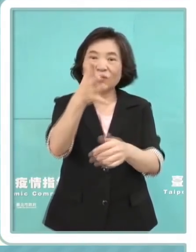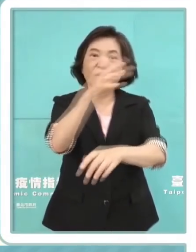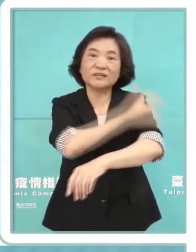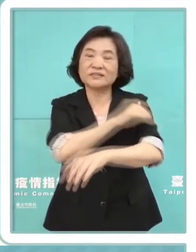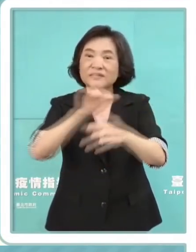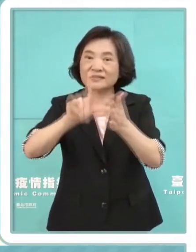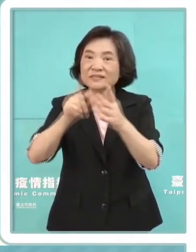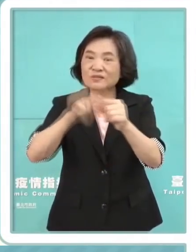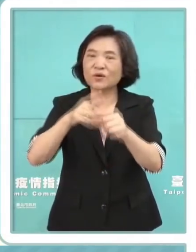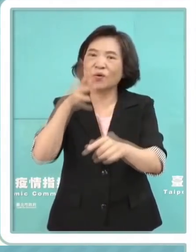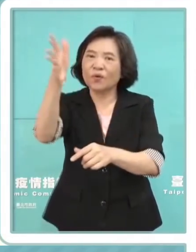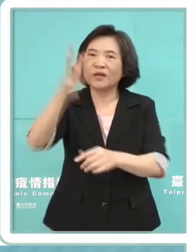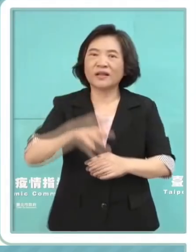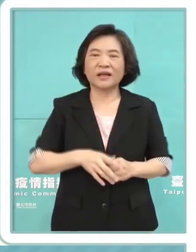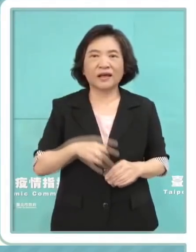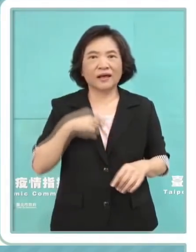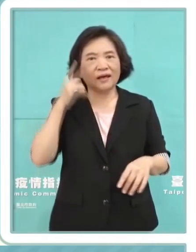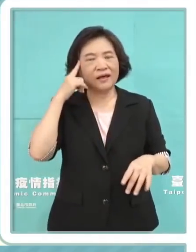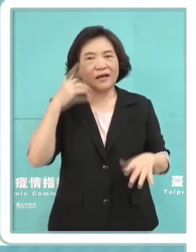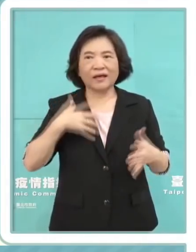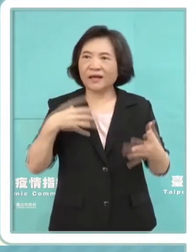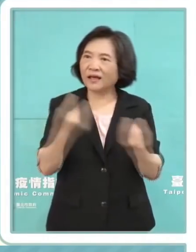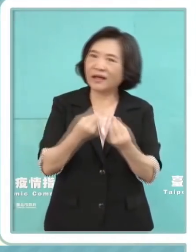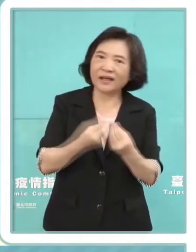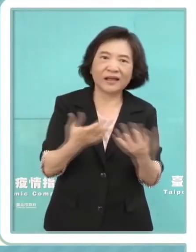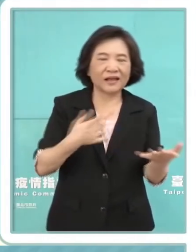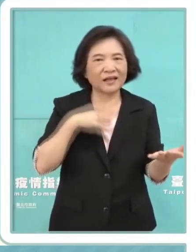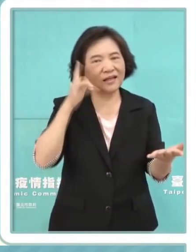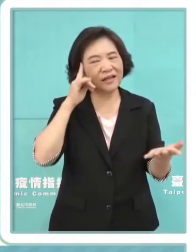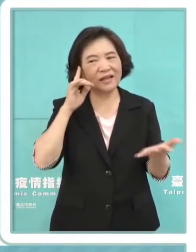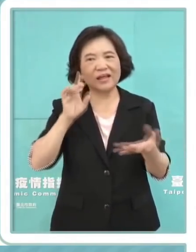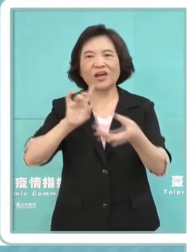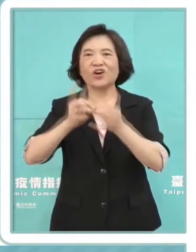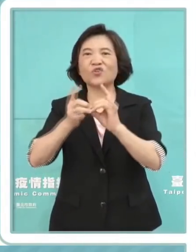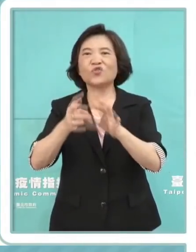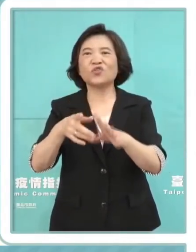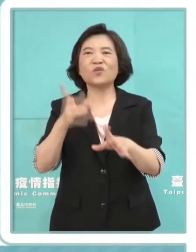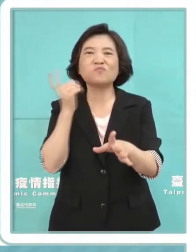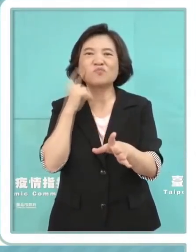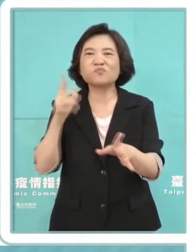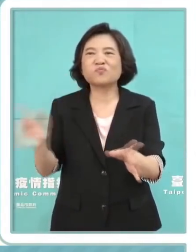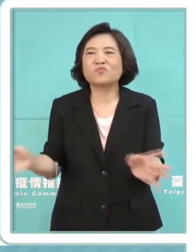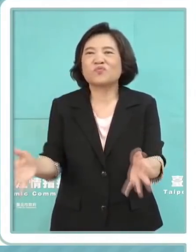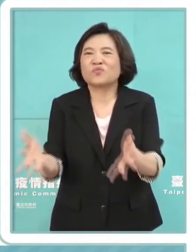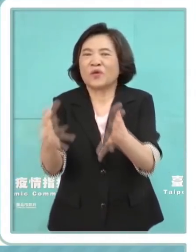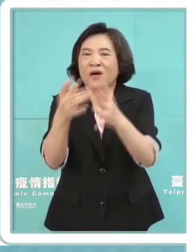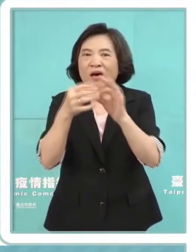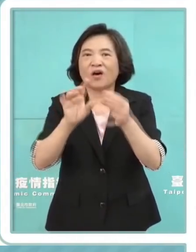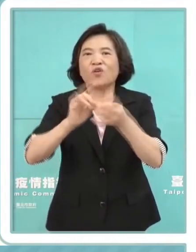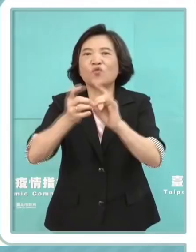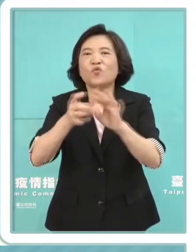时中，我天哪，哇，这个怎么操作？所以还是一样的哦。